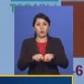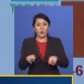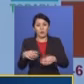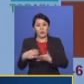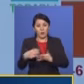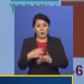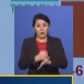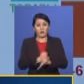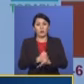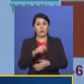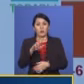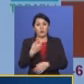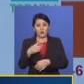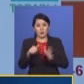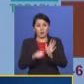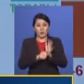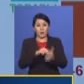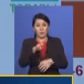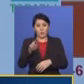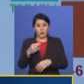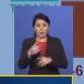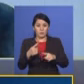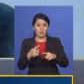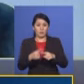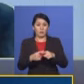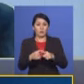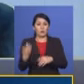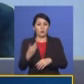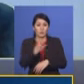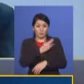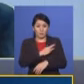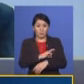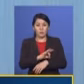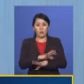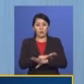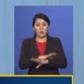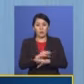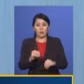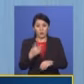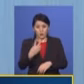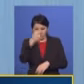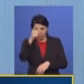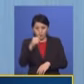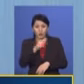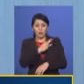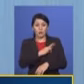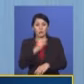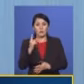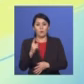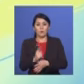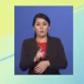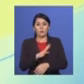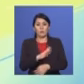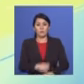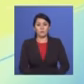резервінен бөлінген 236 миллиард теңгенің жартысынан астамы тиісті мақсатқа жұмсалмай тұр. 3 айда игеріп үлгеру тапсырылды.